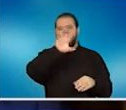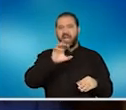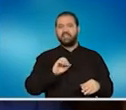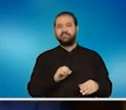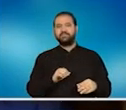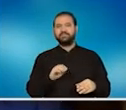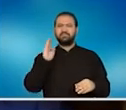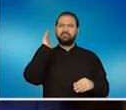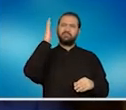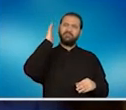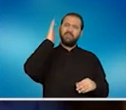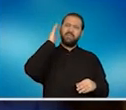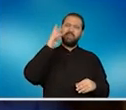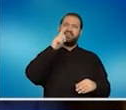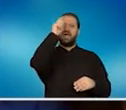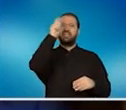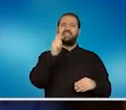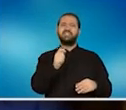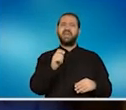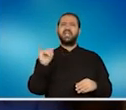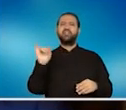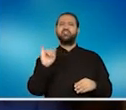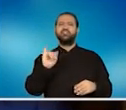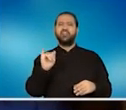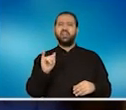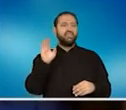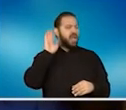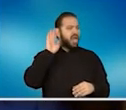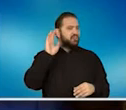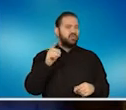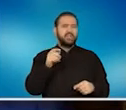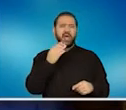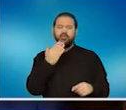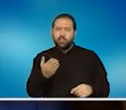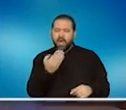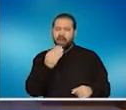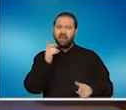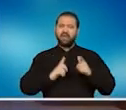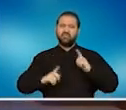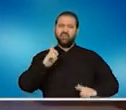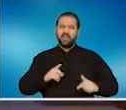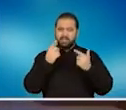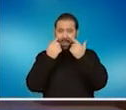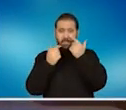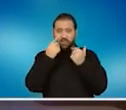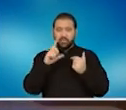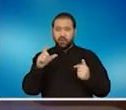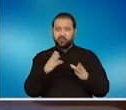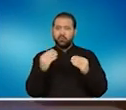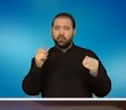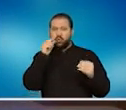străinătate, îndepărtați de țară, cineva le-a ascultat păsul. Și mulți